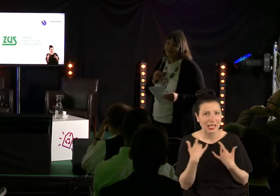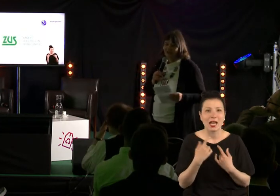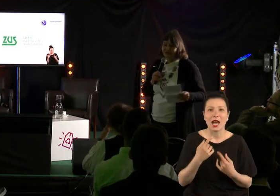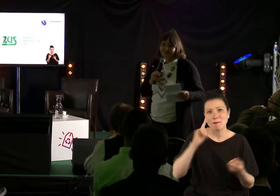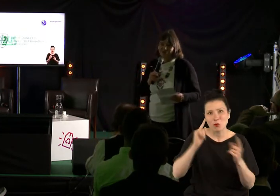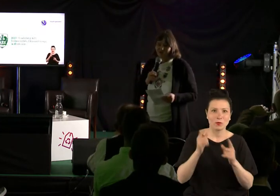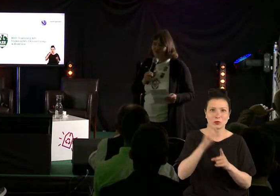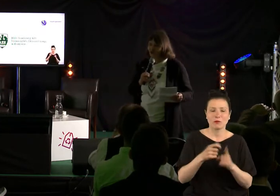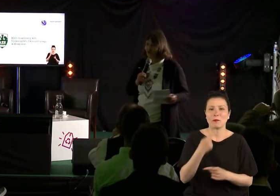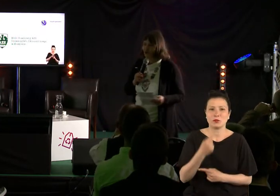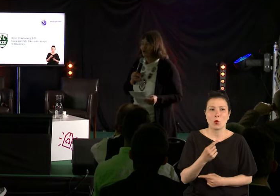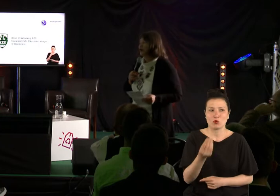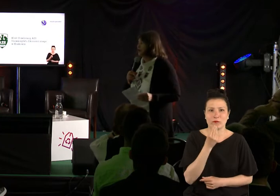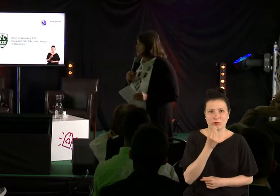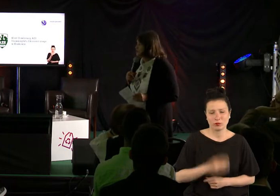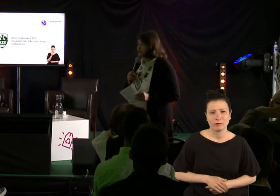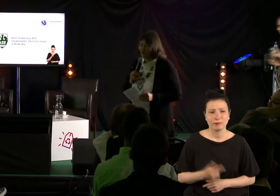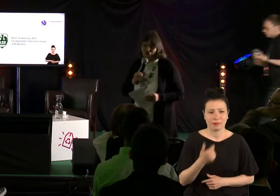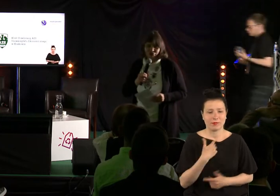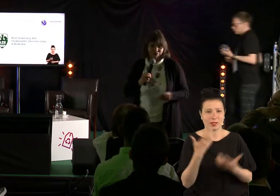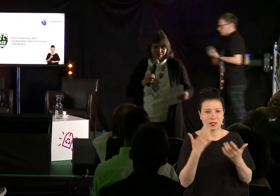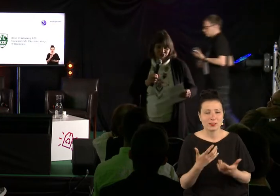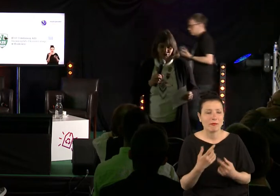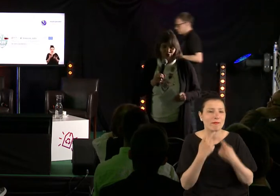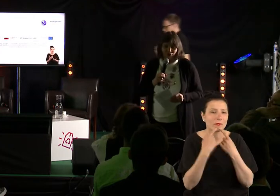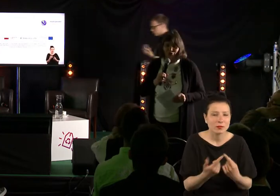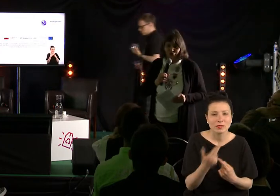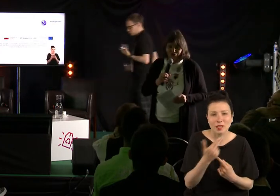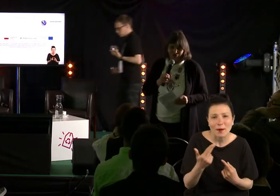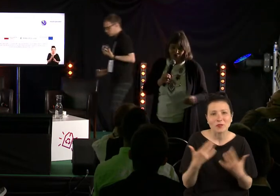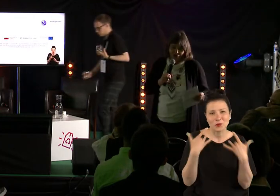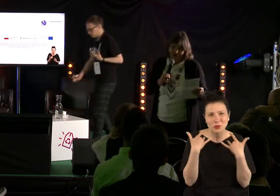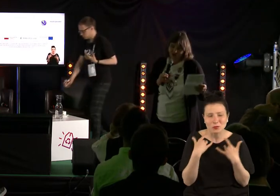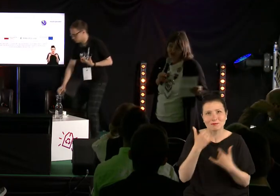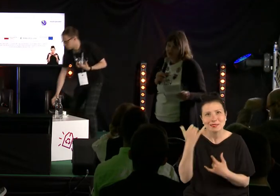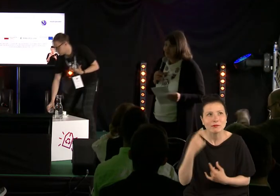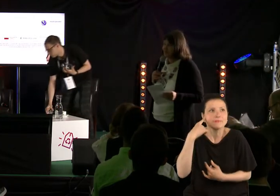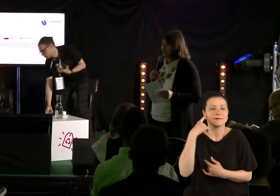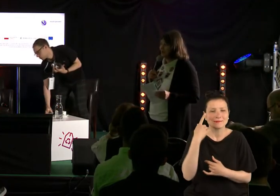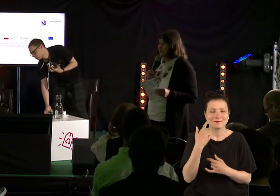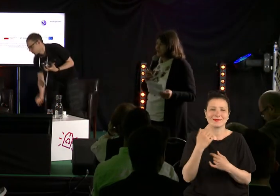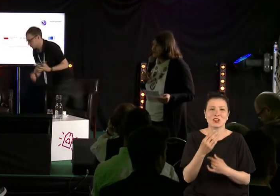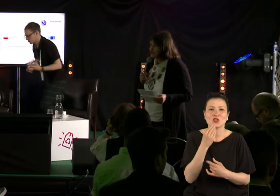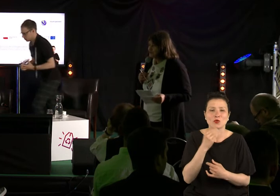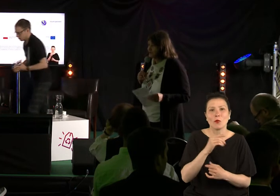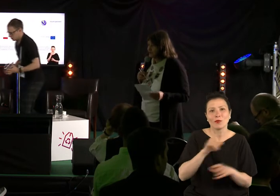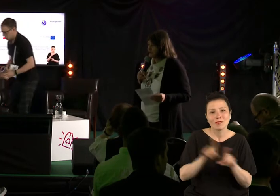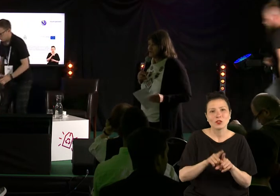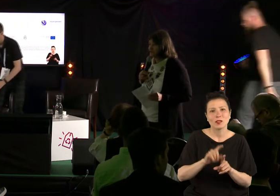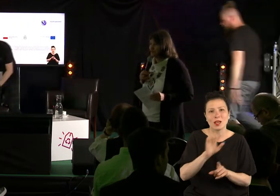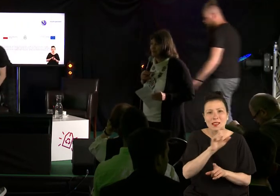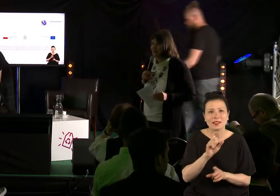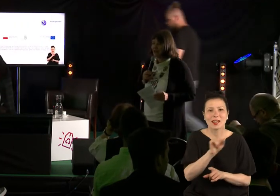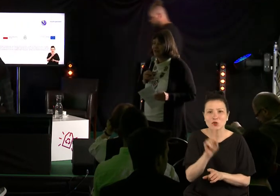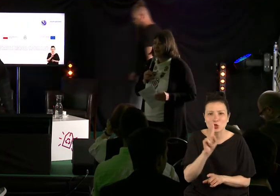dla mnie, jak chcę powiedzieć o rozmowie o życiu, to zawsze przychodzi to o tej żywności, też na rzecz, prawda? I też istotne, i